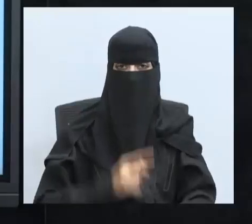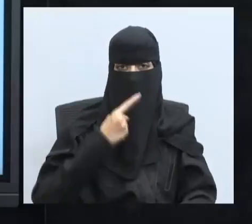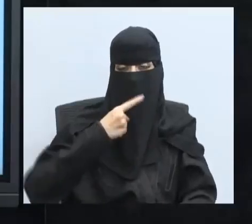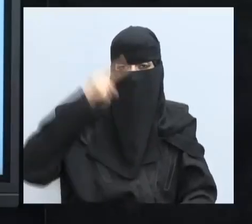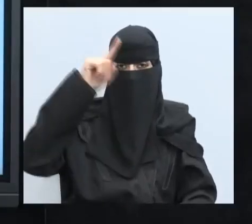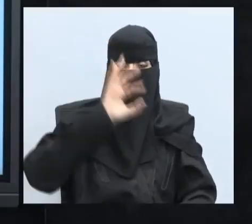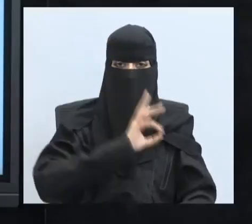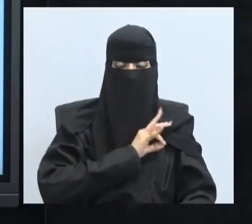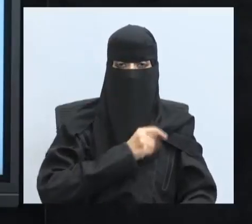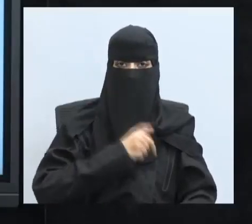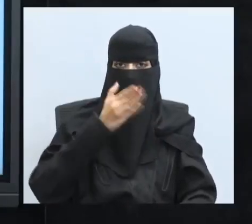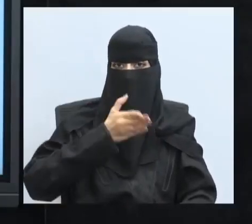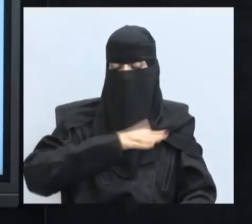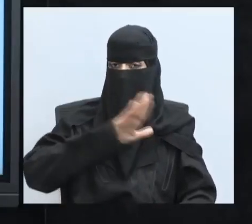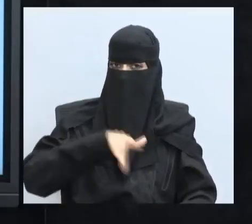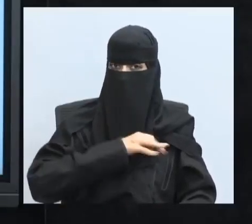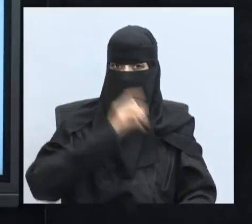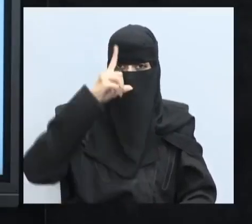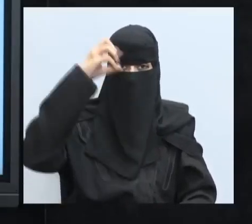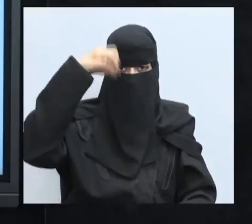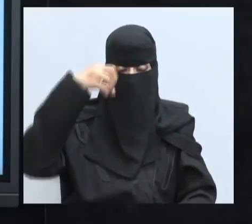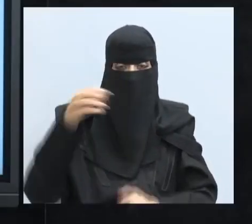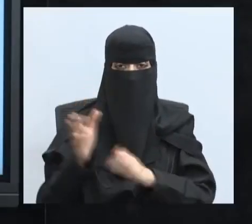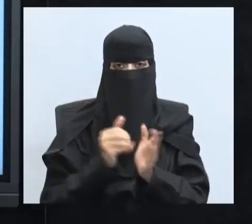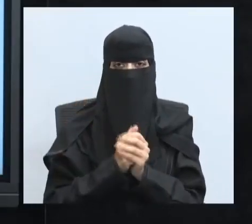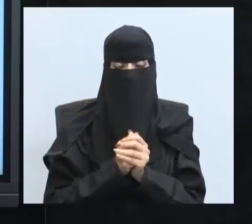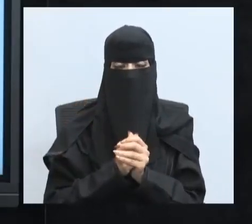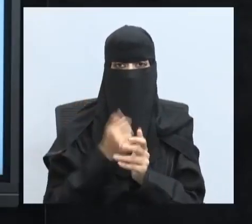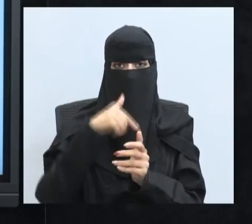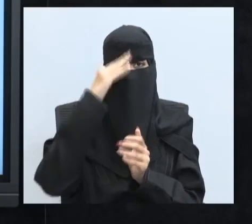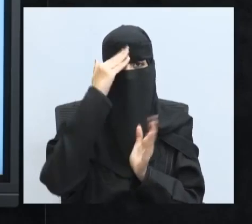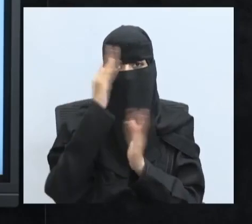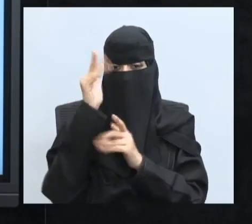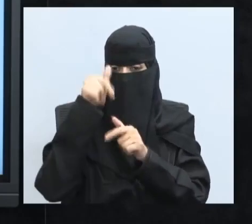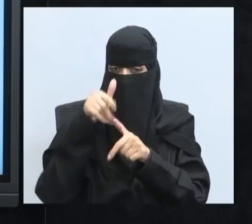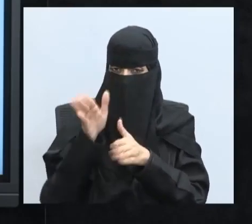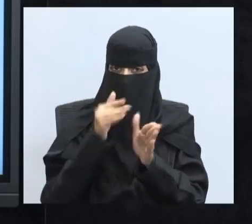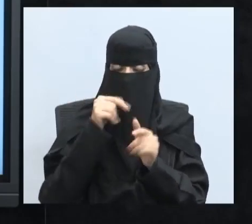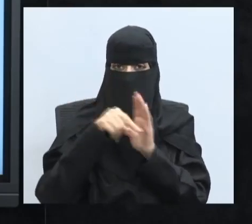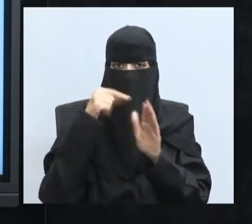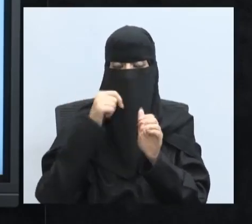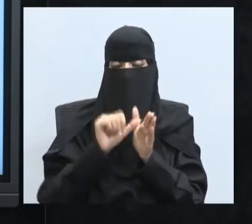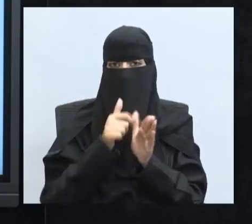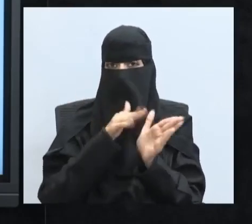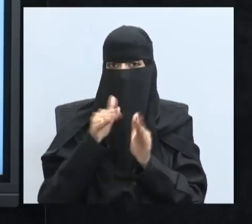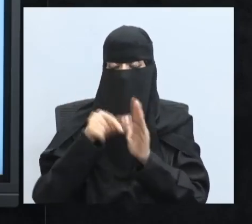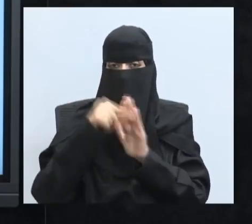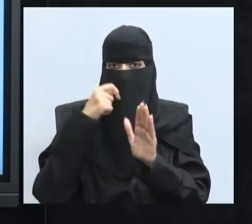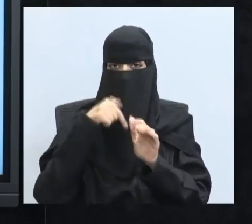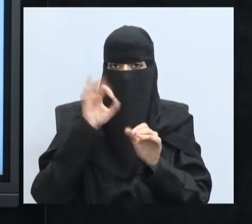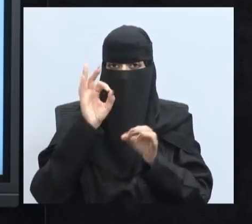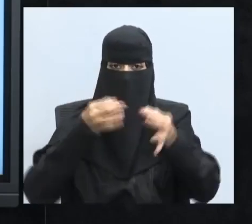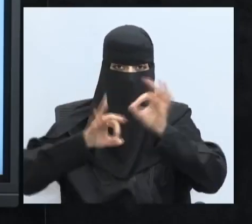بسم الله الرحمن الرحيم السلام عليكم ورحمه الله وبركاته اهلا وسهلا بكم في درس جديد من دروس ماده